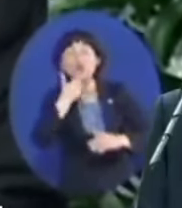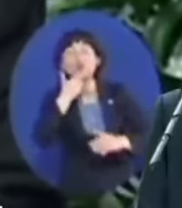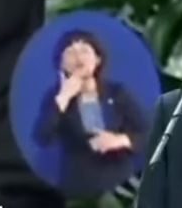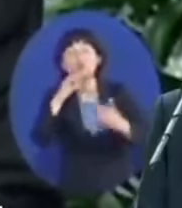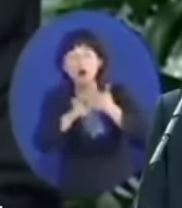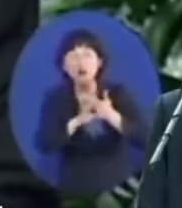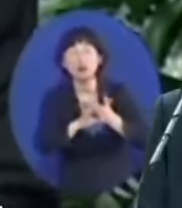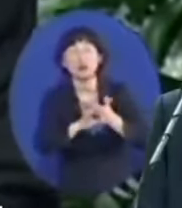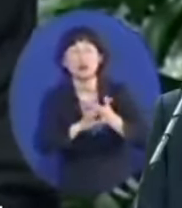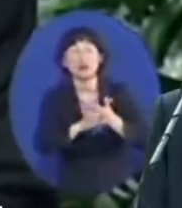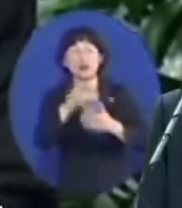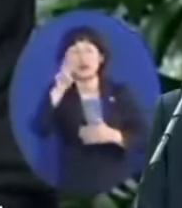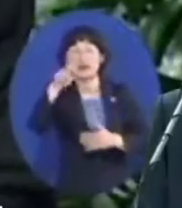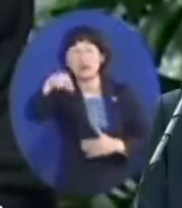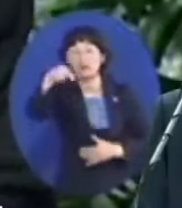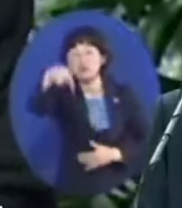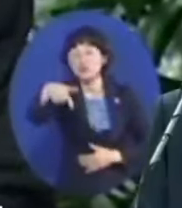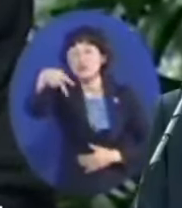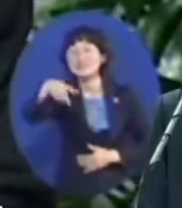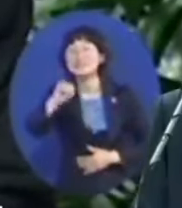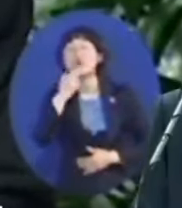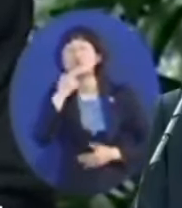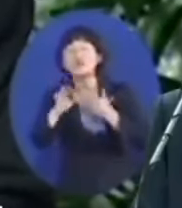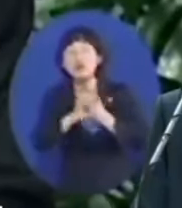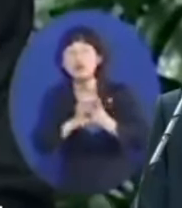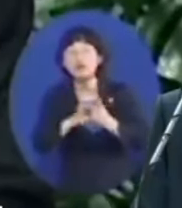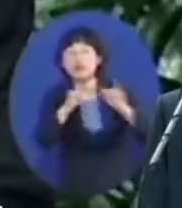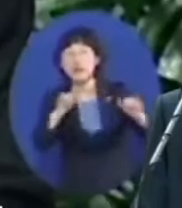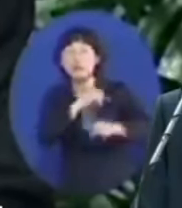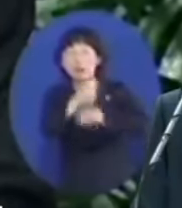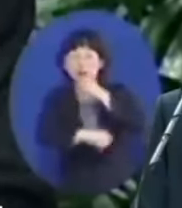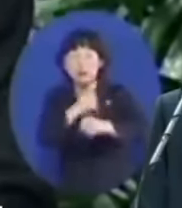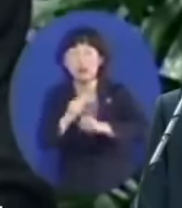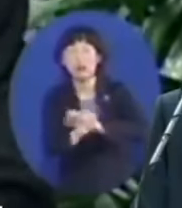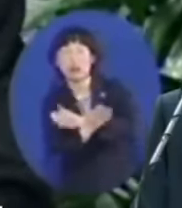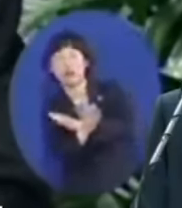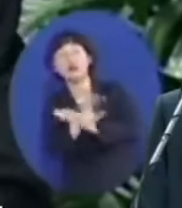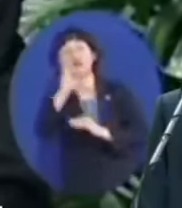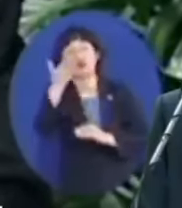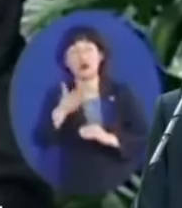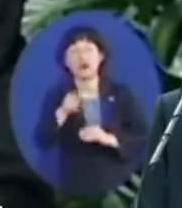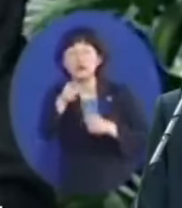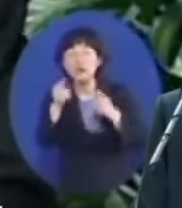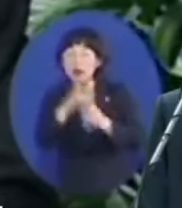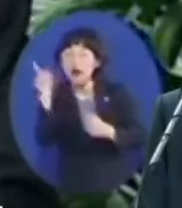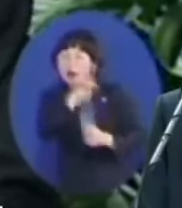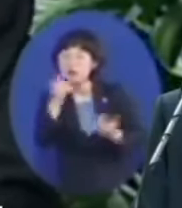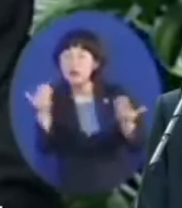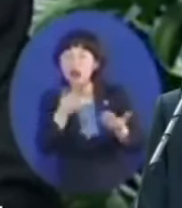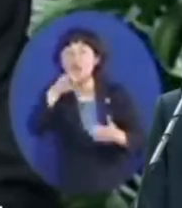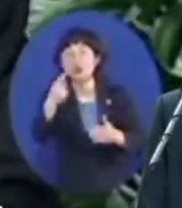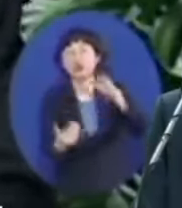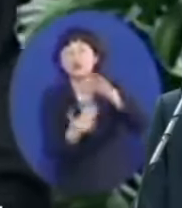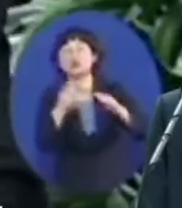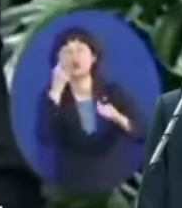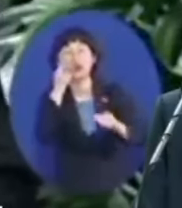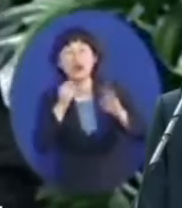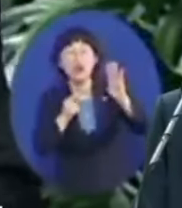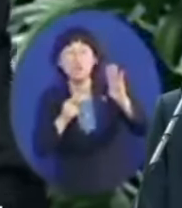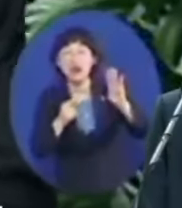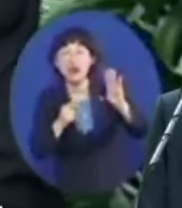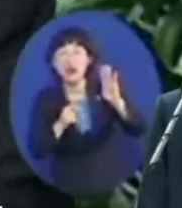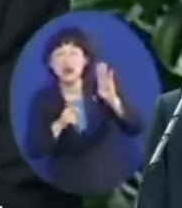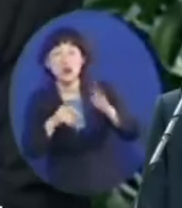없으면 사람이 방장에 행한다. 제 마음대로 행한다는 것입니다. 그러므로 아무 일도 이룰 수 없는 것입니다. 빌립보서 2장